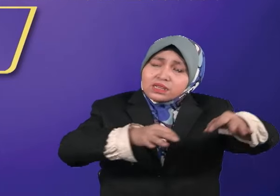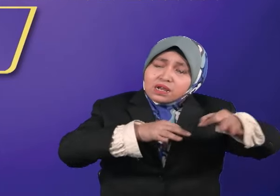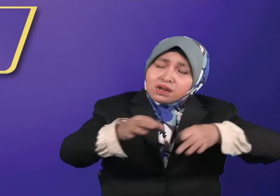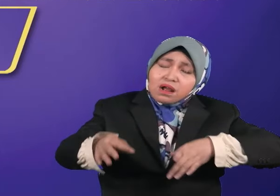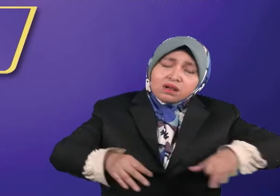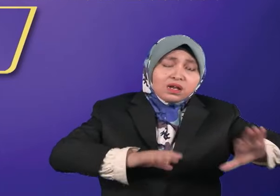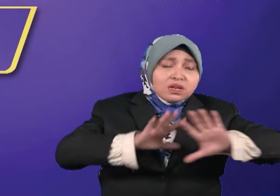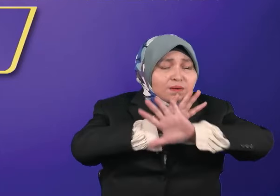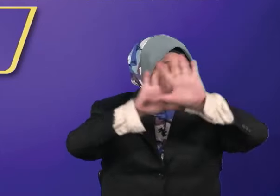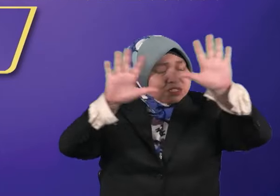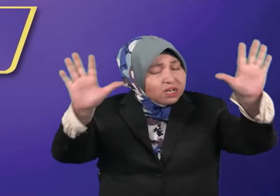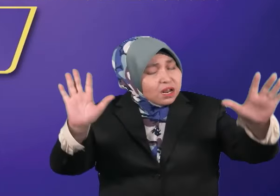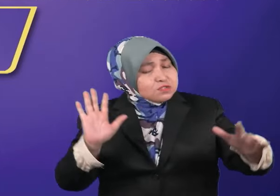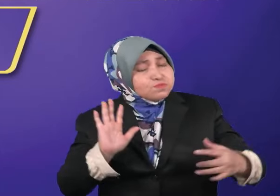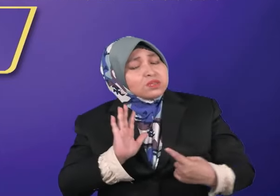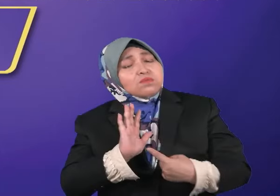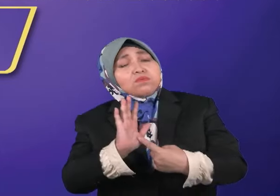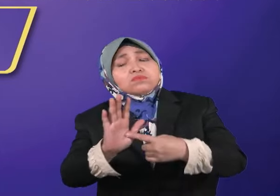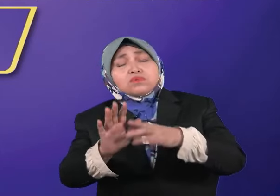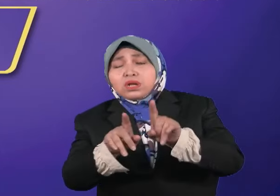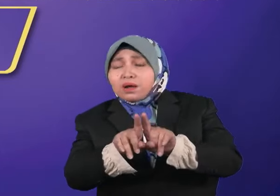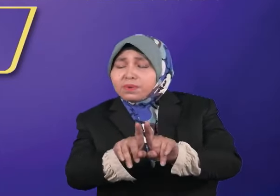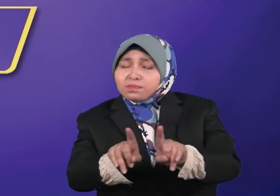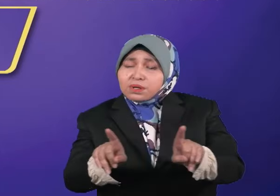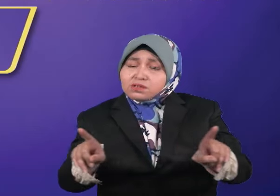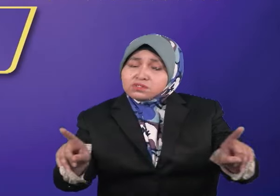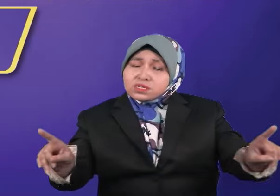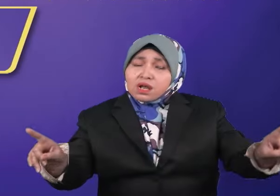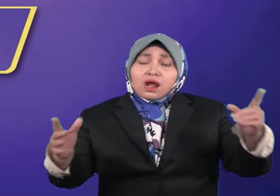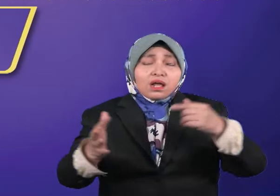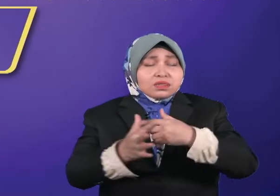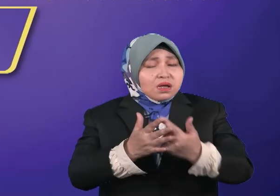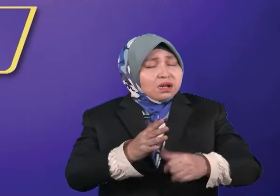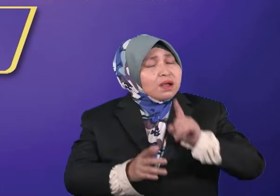وبينات من الهدى